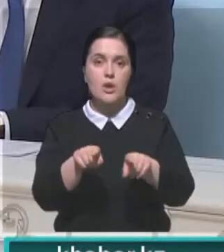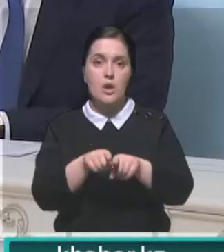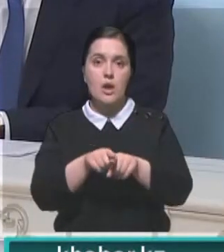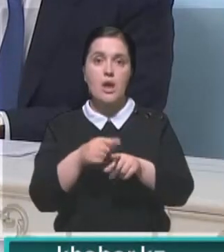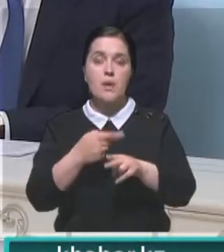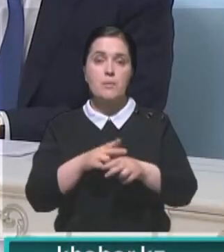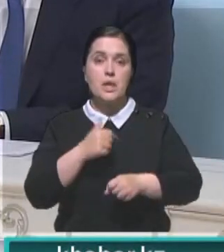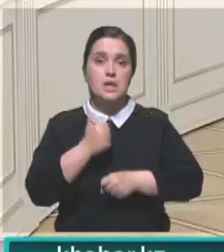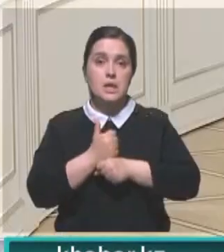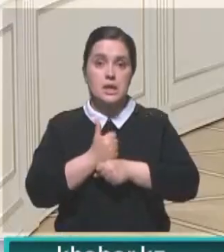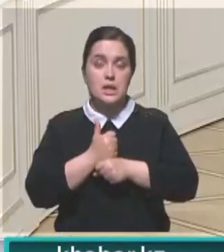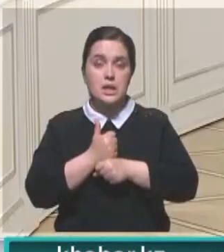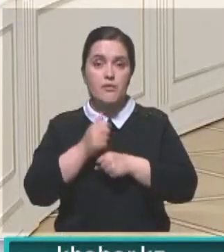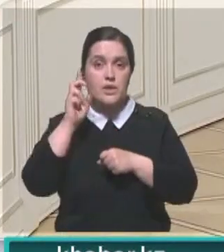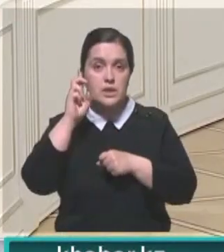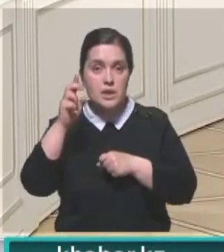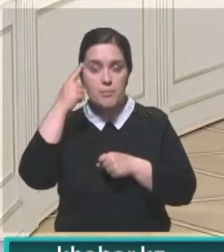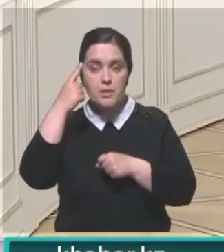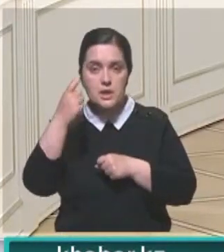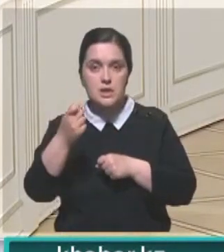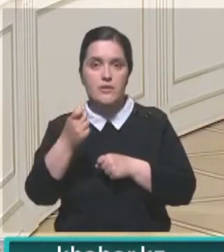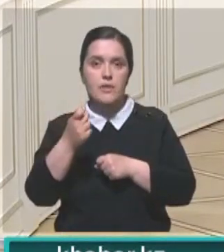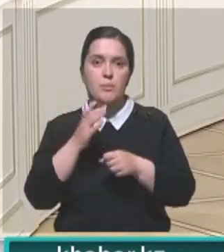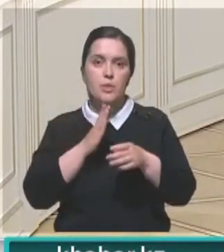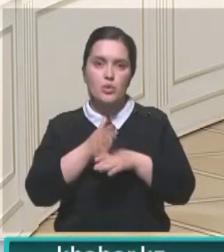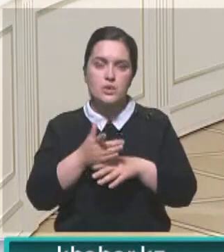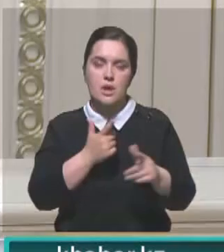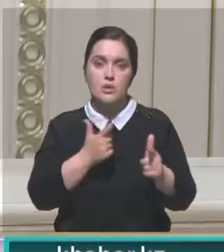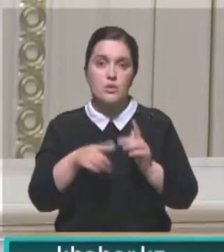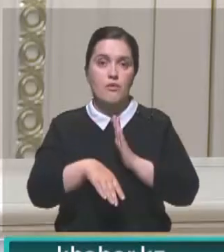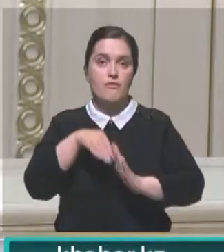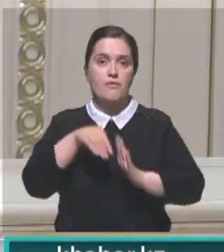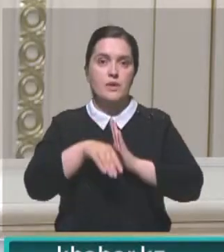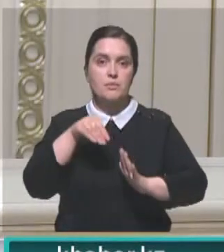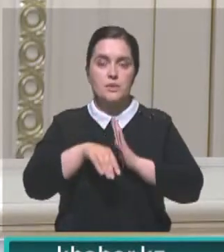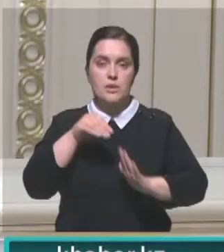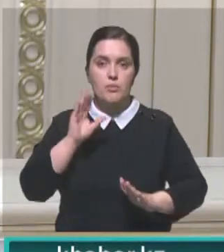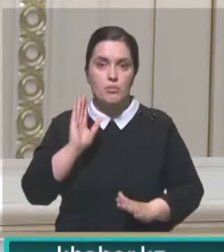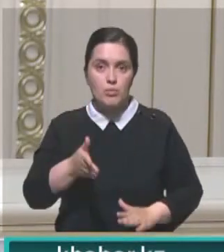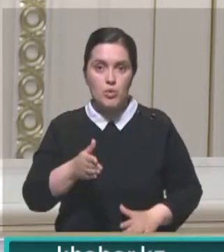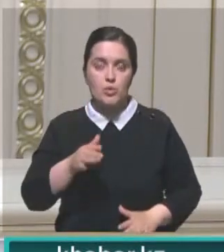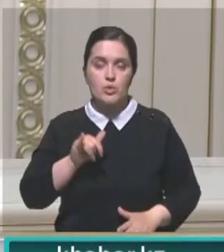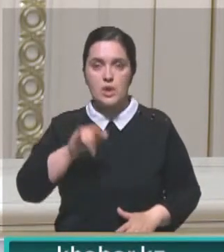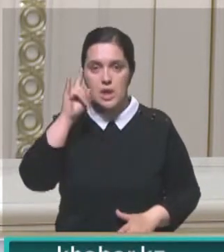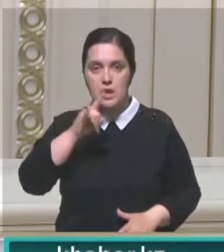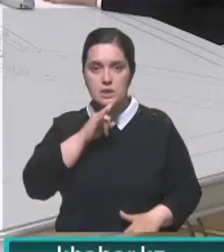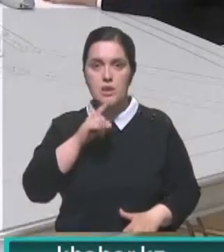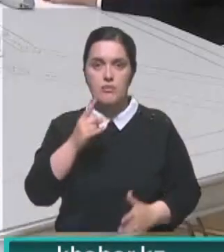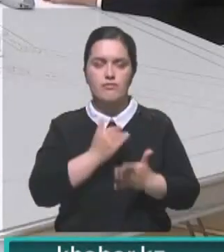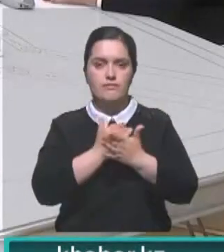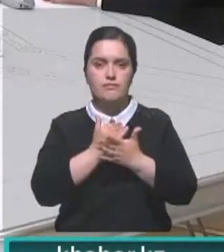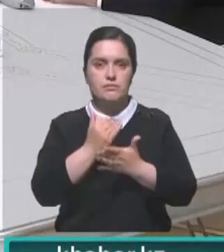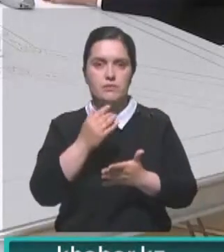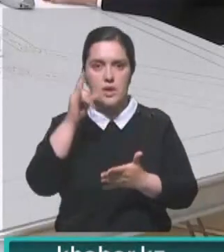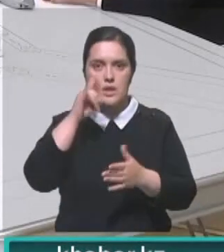гуманитарных направлениях, отметили стороны. Кроме того, глава государства проинформировал гостя и о готовящемся референдуме. Збигнев Рау высоко